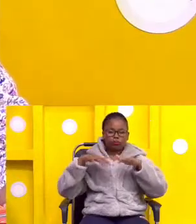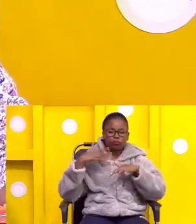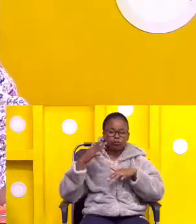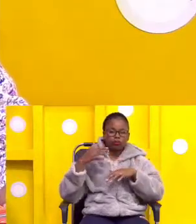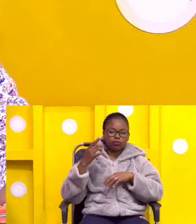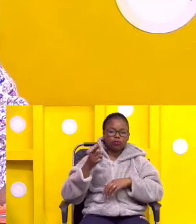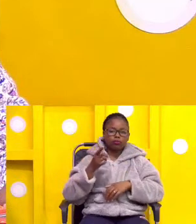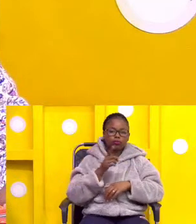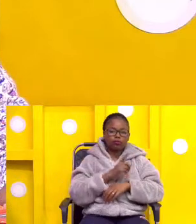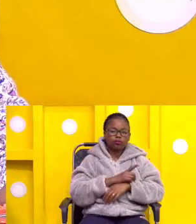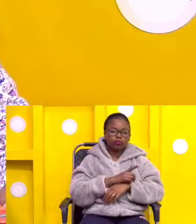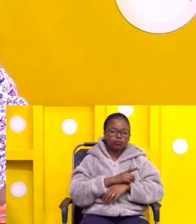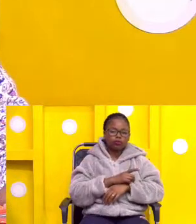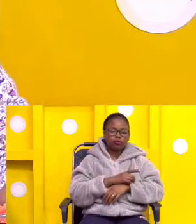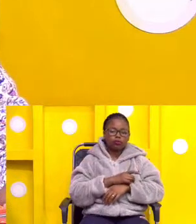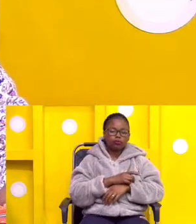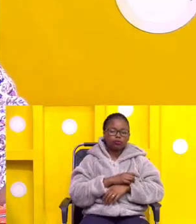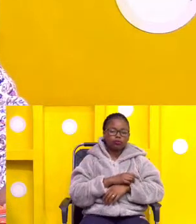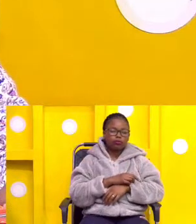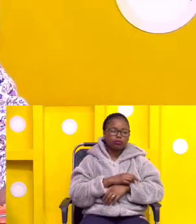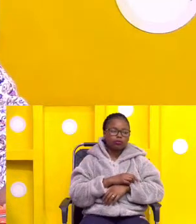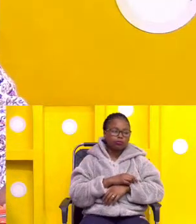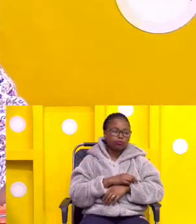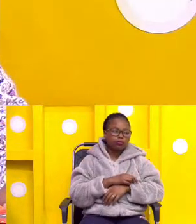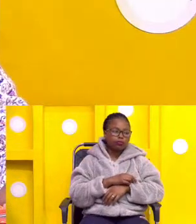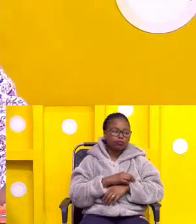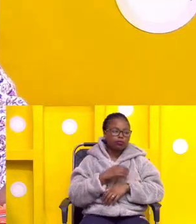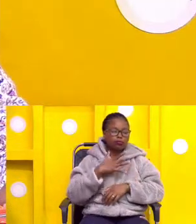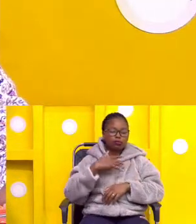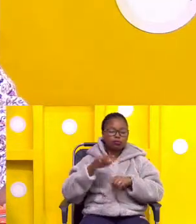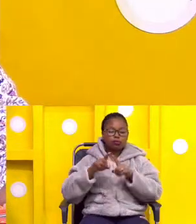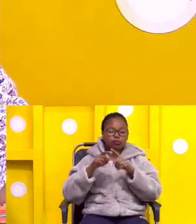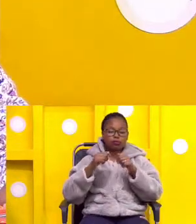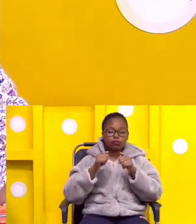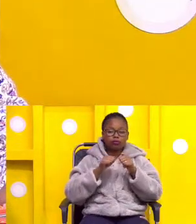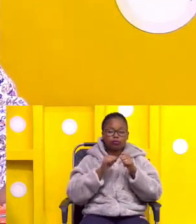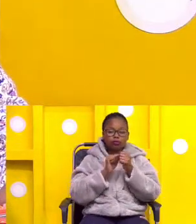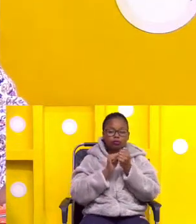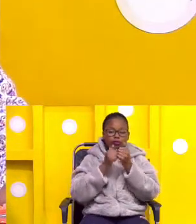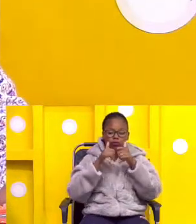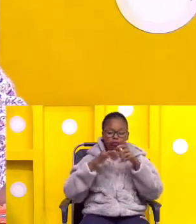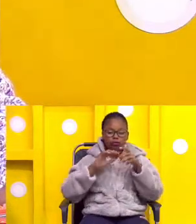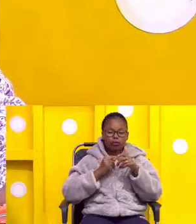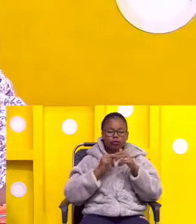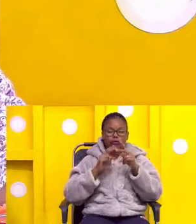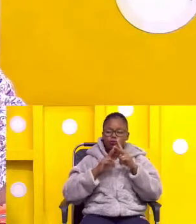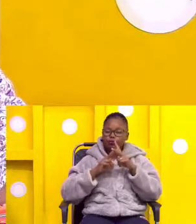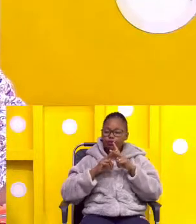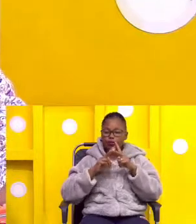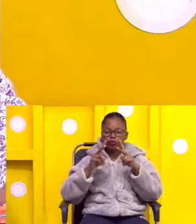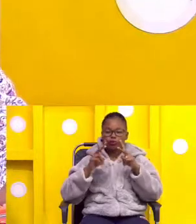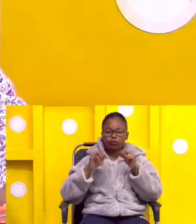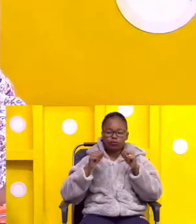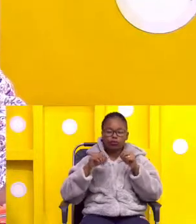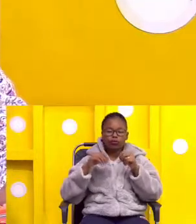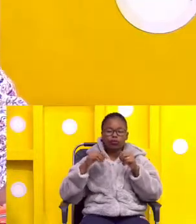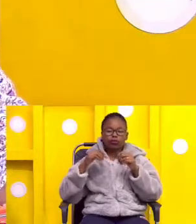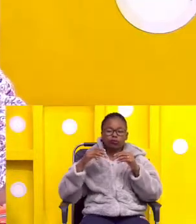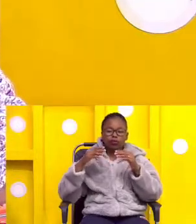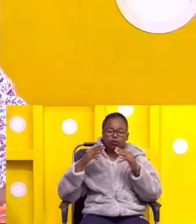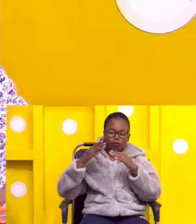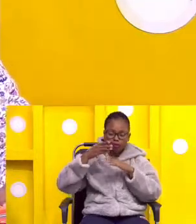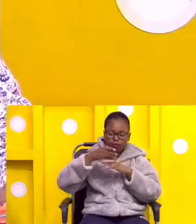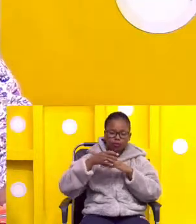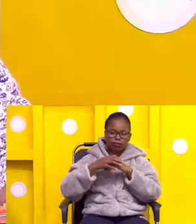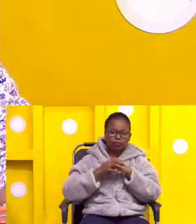nasema soso ulikuwa niambia ukali kuwa na tubariki sana. Eh, udusio na ulikinyanira. Hadabe